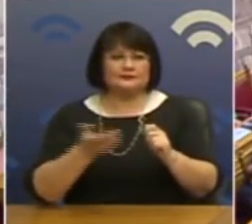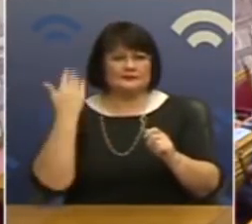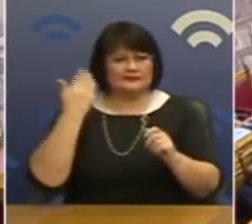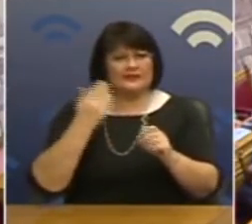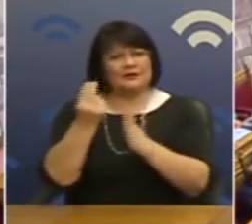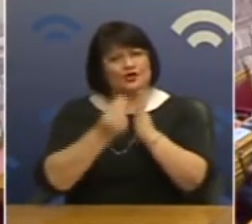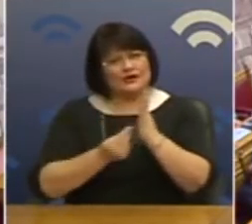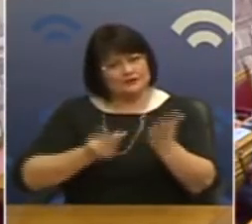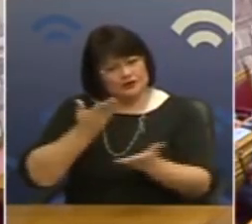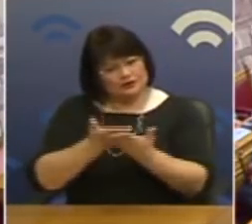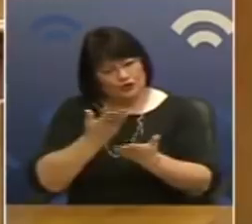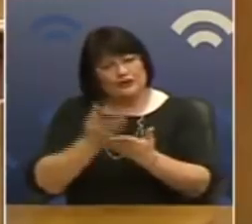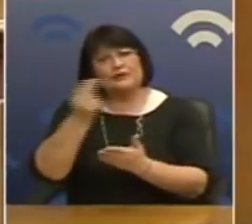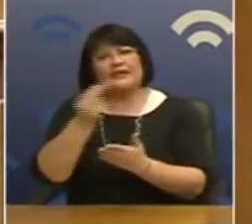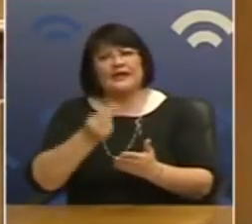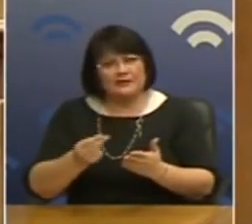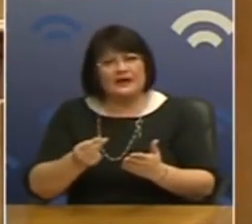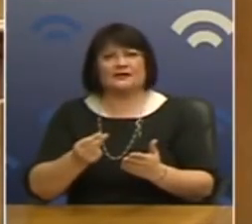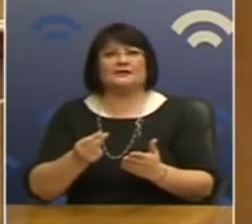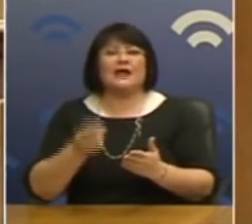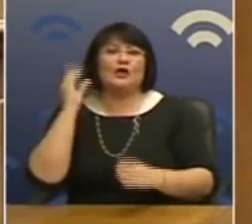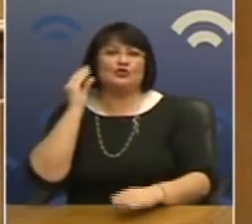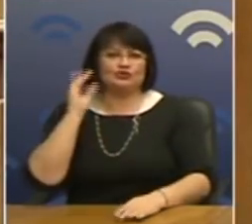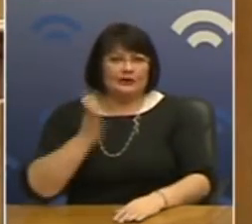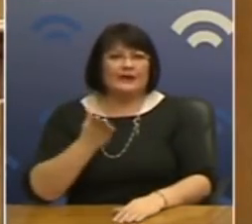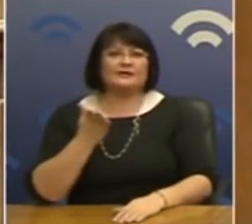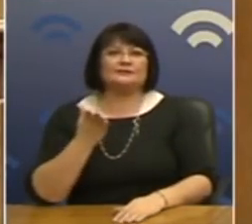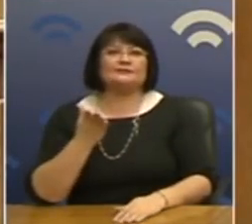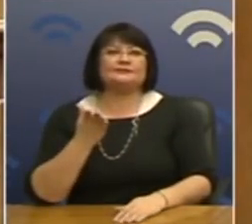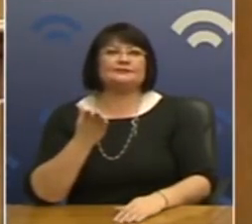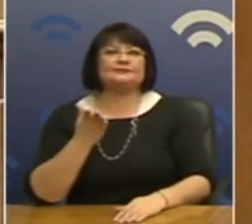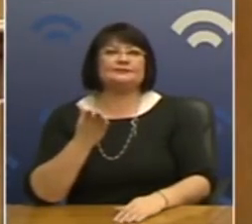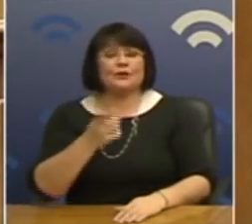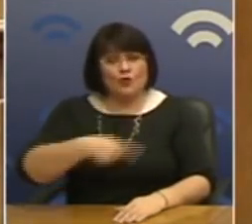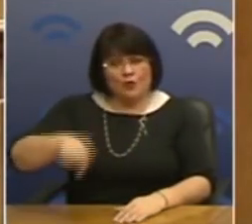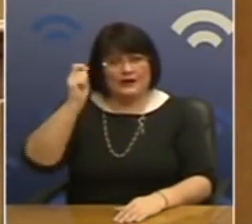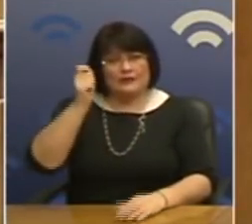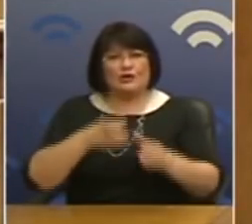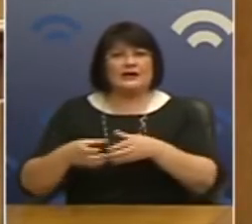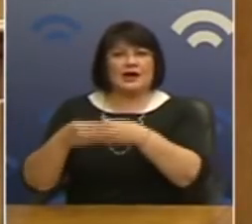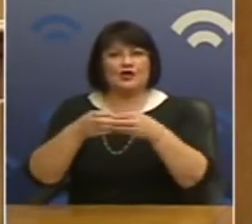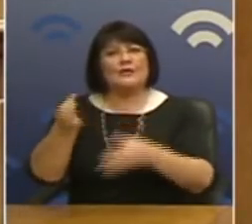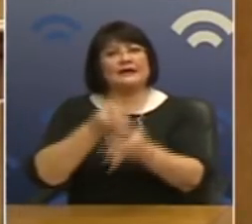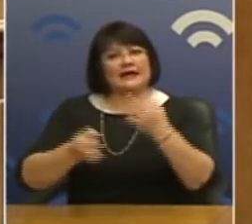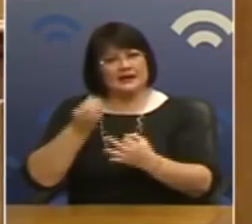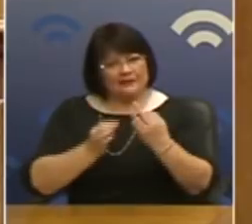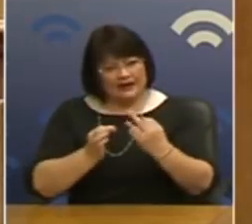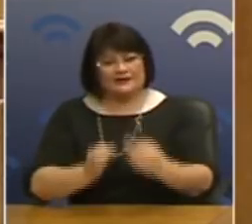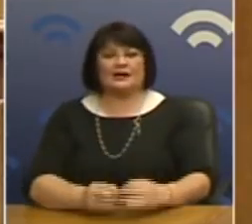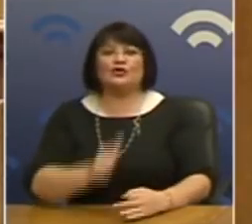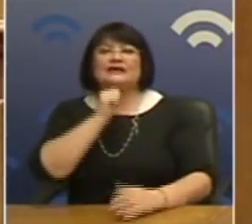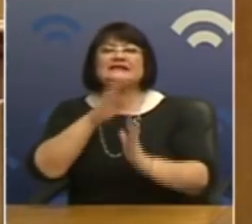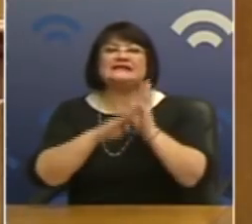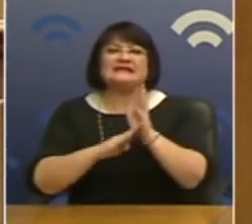την προτείνουσα Βουλή, ακούστηκε από σχεδόν όλα τα κόμματα ότι το Σύνταγμα